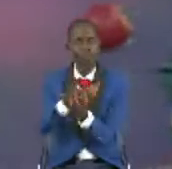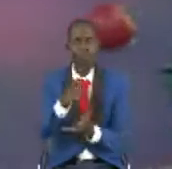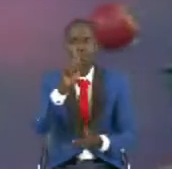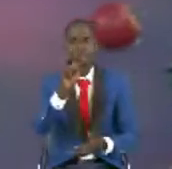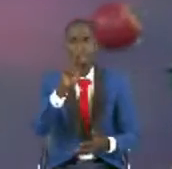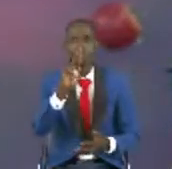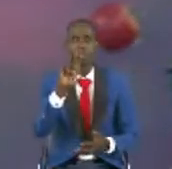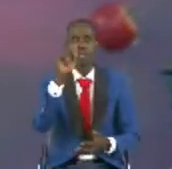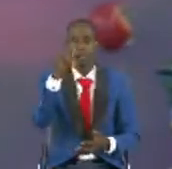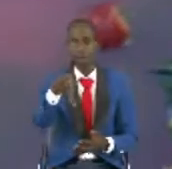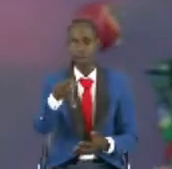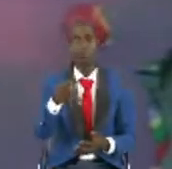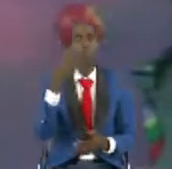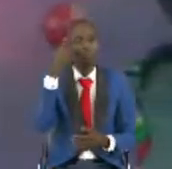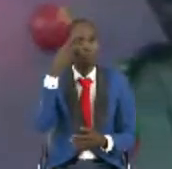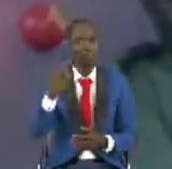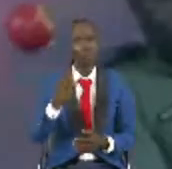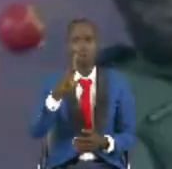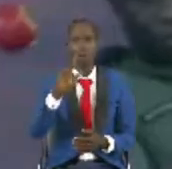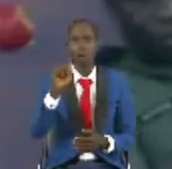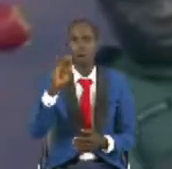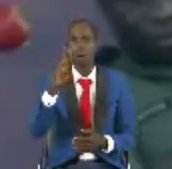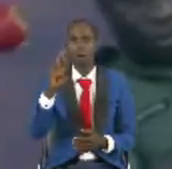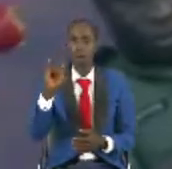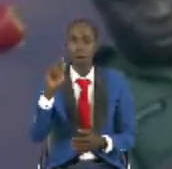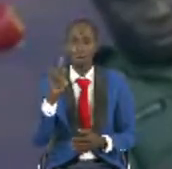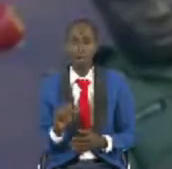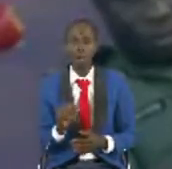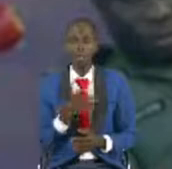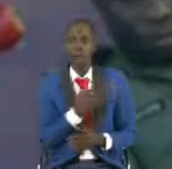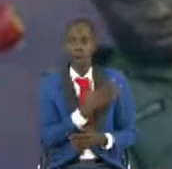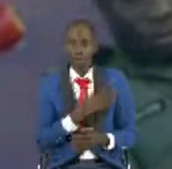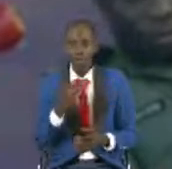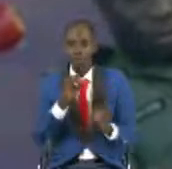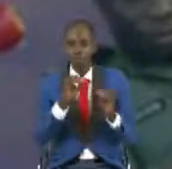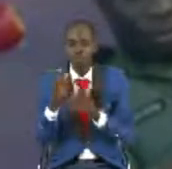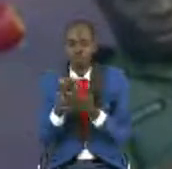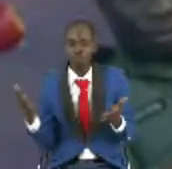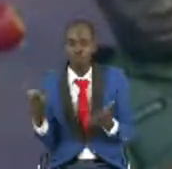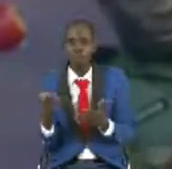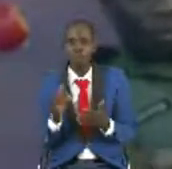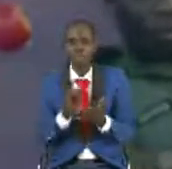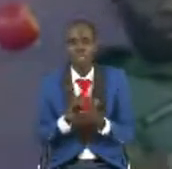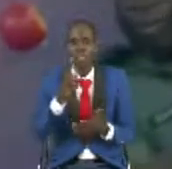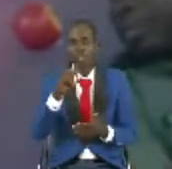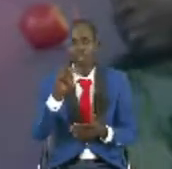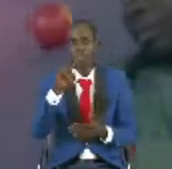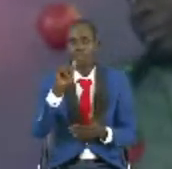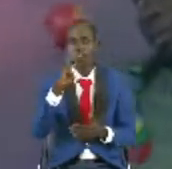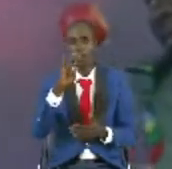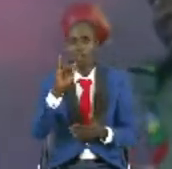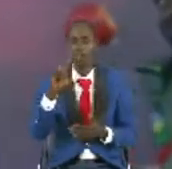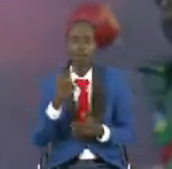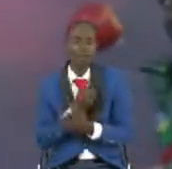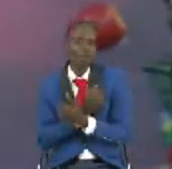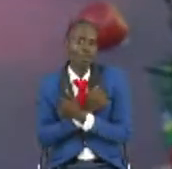une souris. On met quelque chose que la souris ou bien le lapin